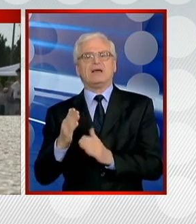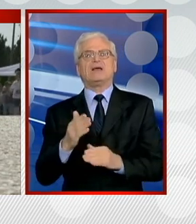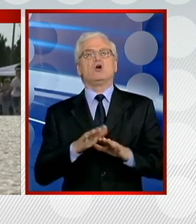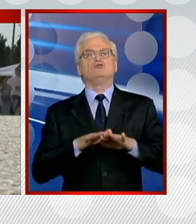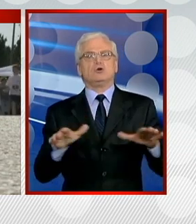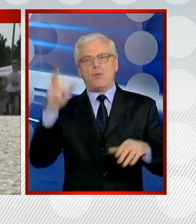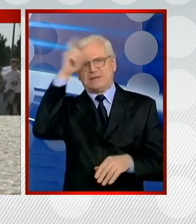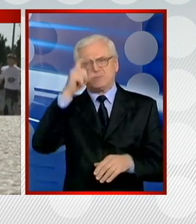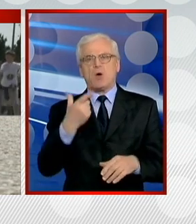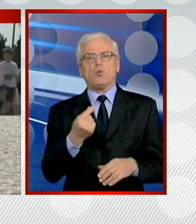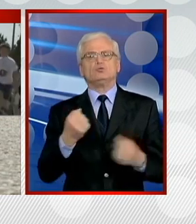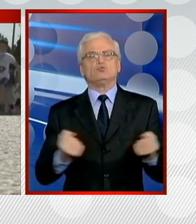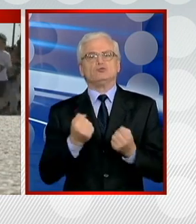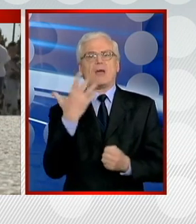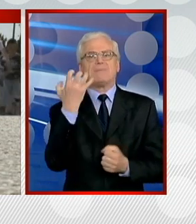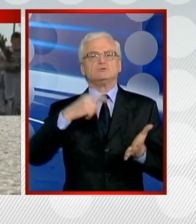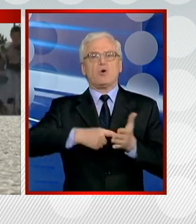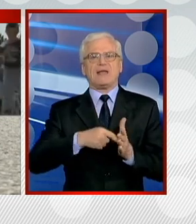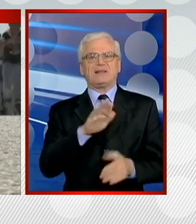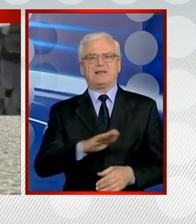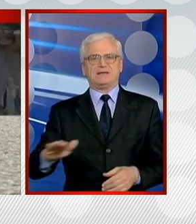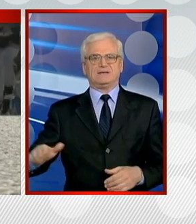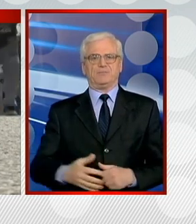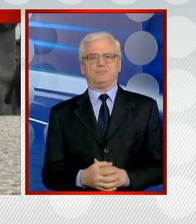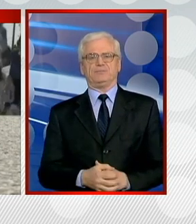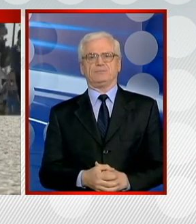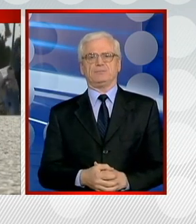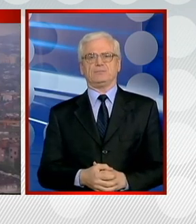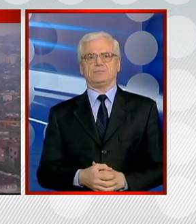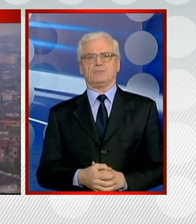25. put širom Srbije uz učešće 500.000 dece.